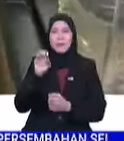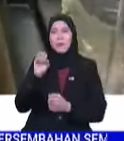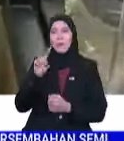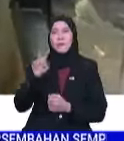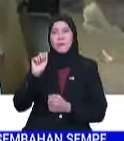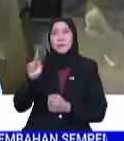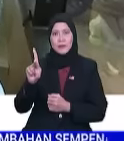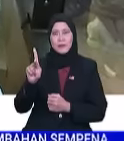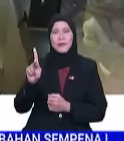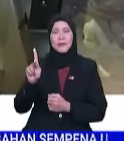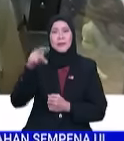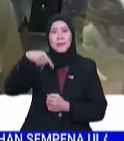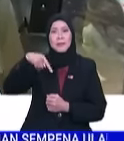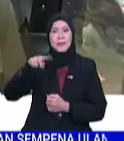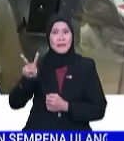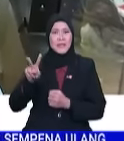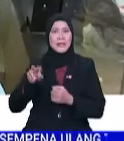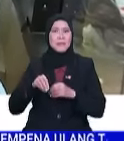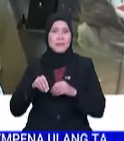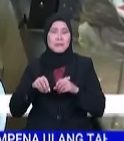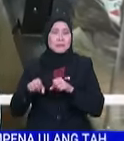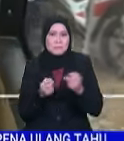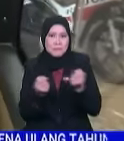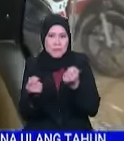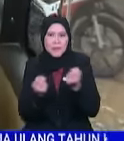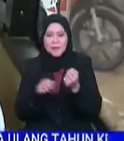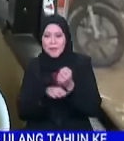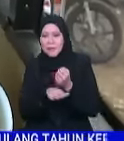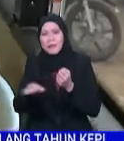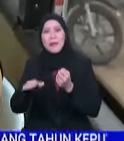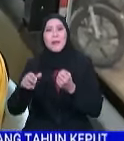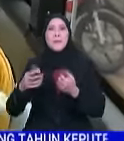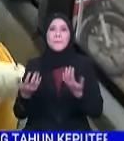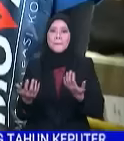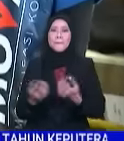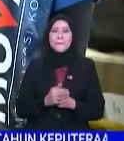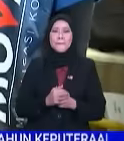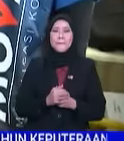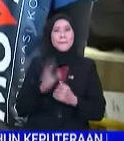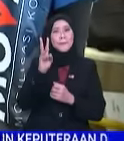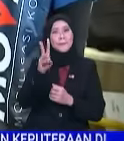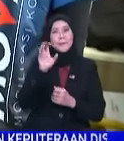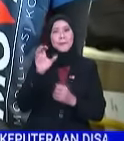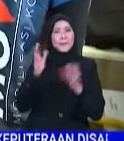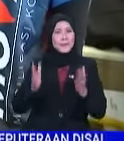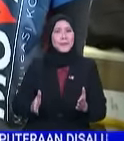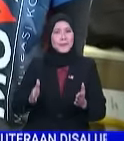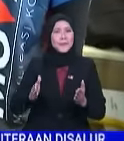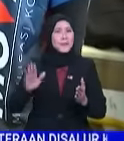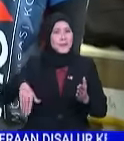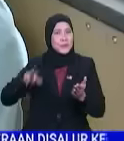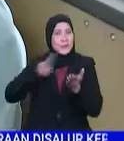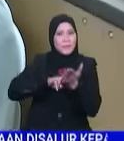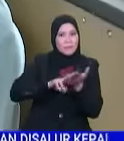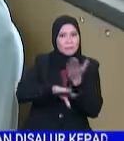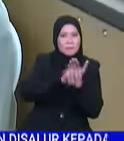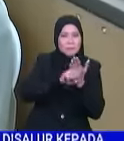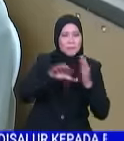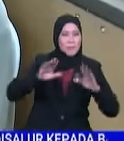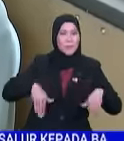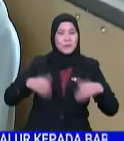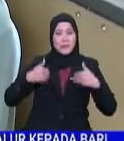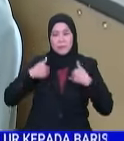unit PPV bergerak di Pusat Khidmat Dun Mata Air Padang Besar. Pada program ini, seramai 600 penduduk belum mendaftar serta yang belum